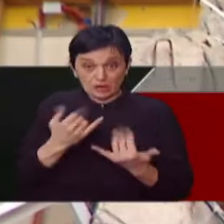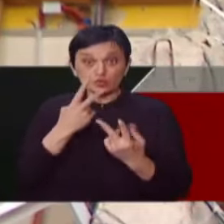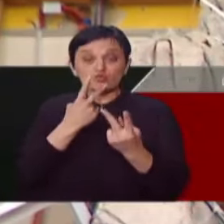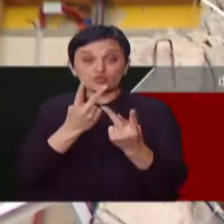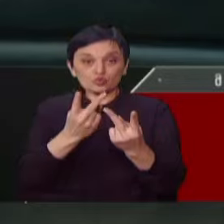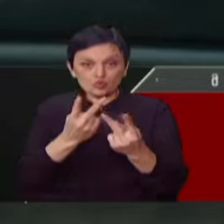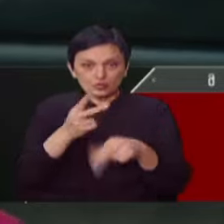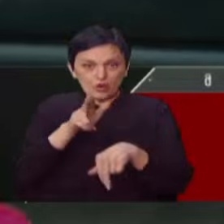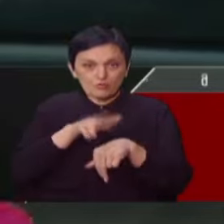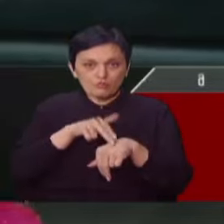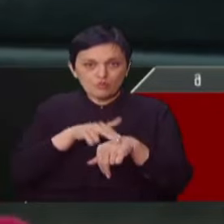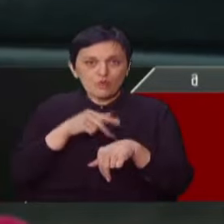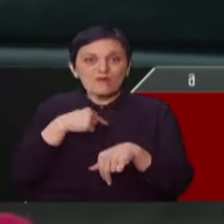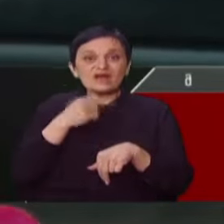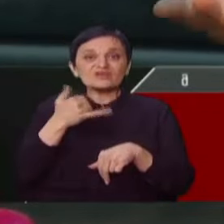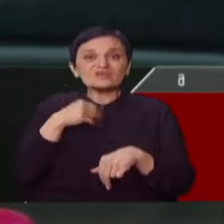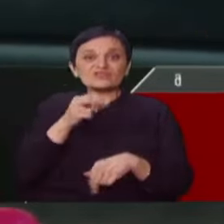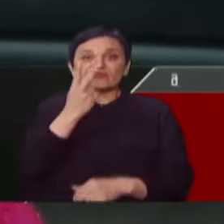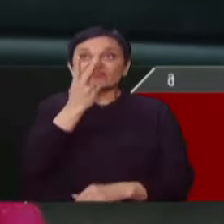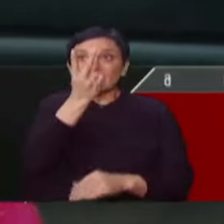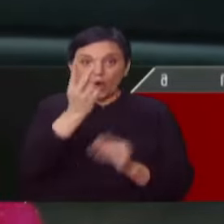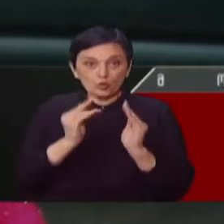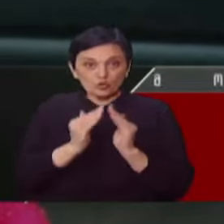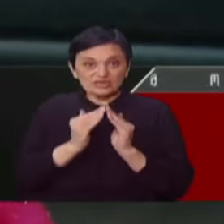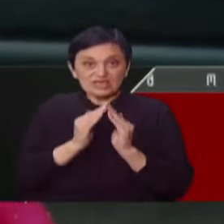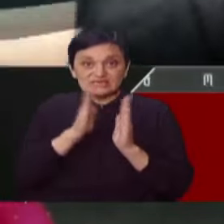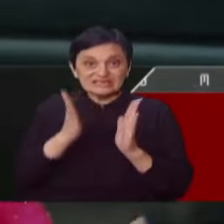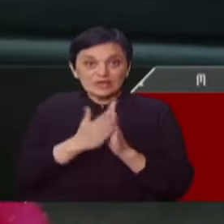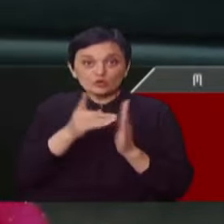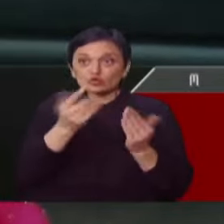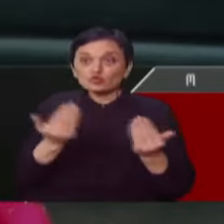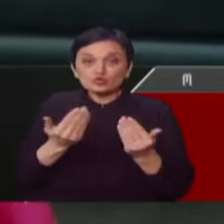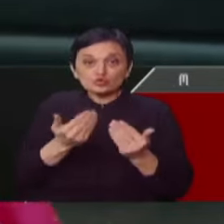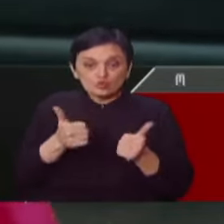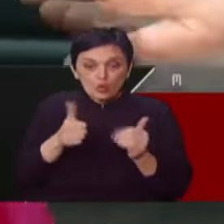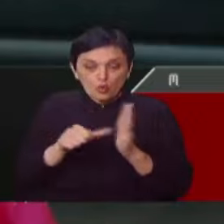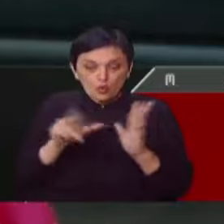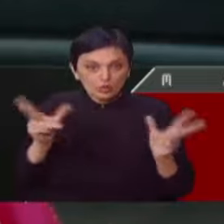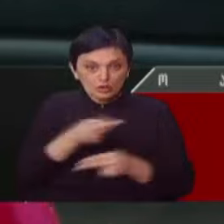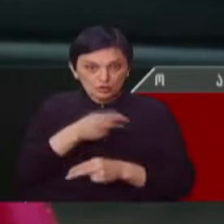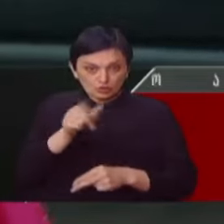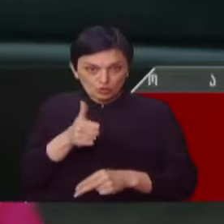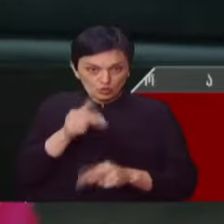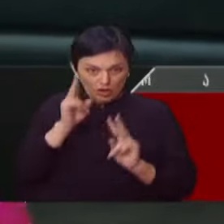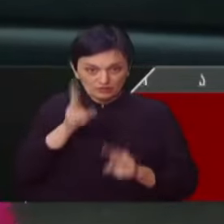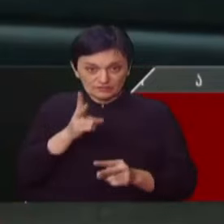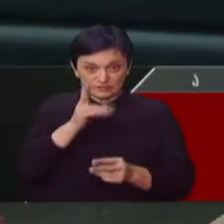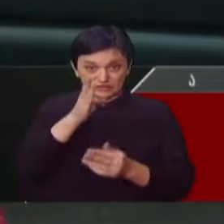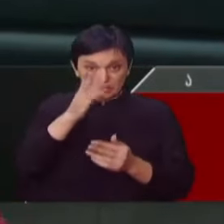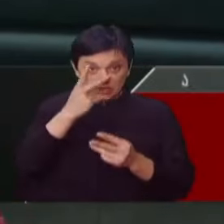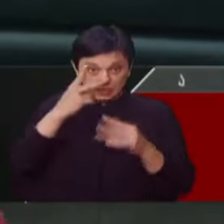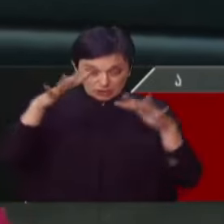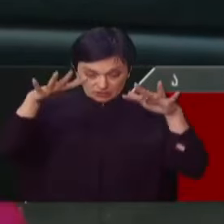qureb. Polizia mkha shemodiro sakhli nakhotko xo. Საერთოდ ცოცხალი როგორ გადარჩა იქ ვინმე არ ვიცი და პირდაპირ ეს